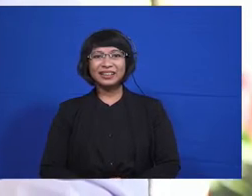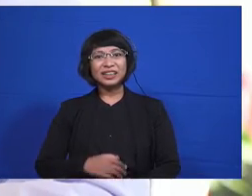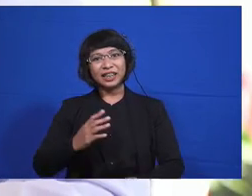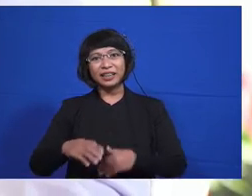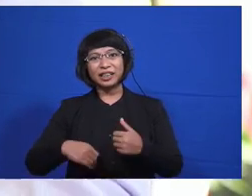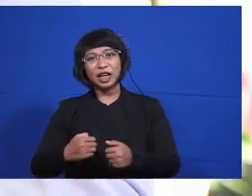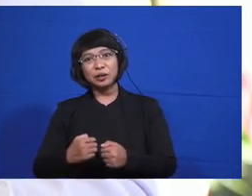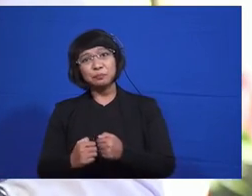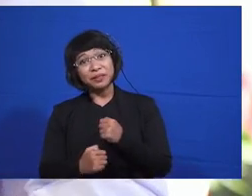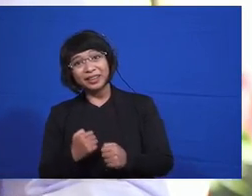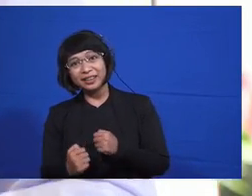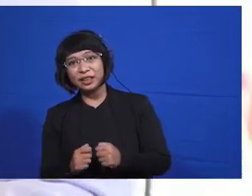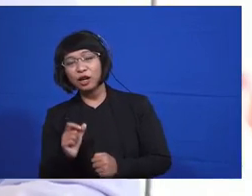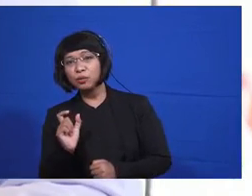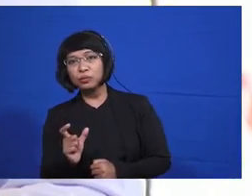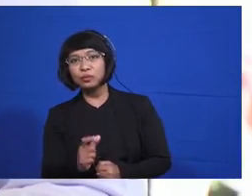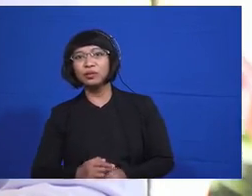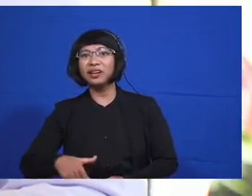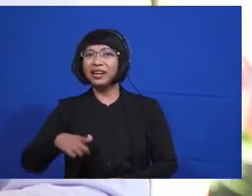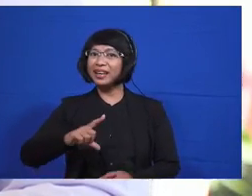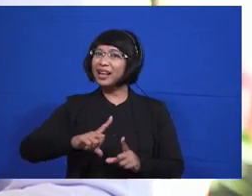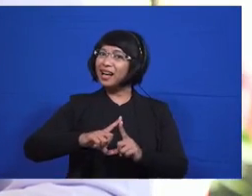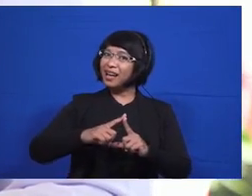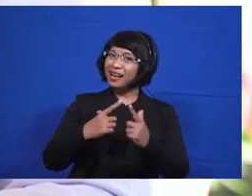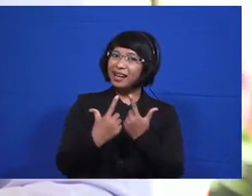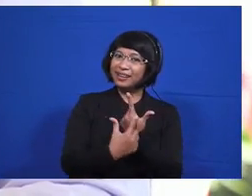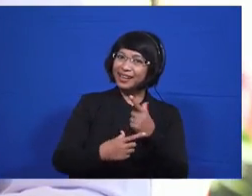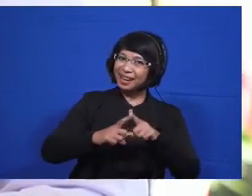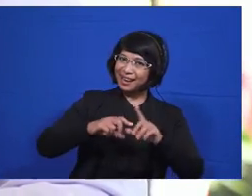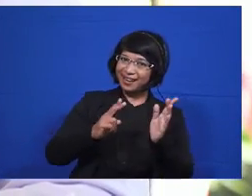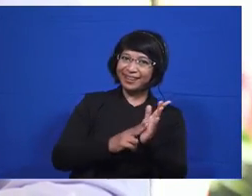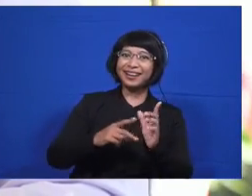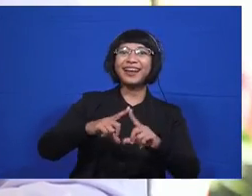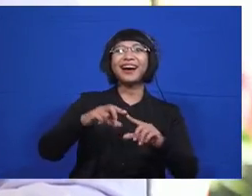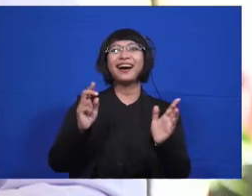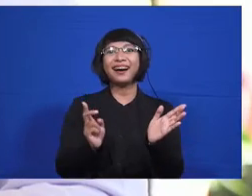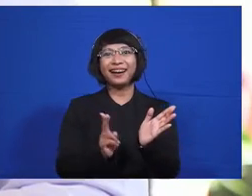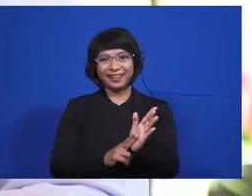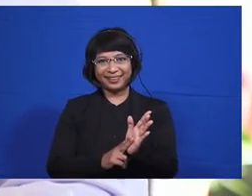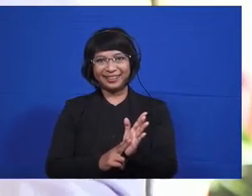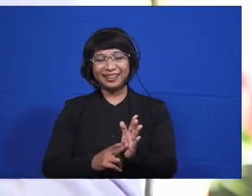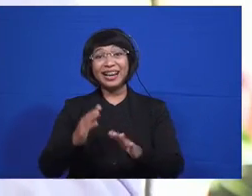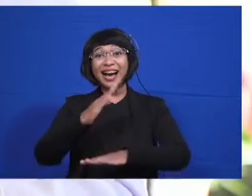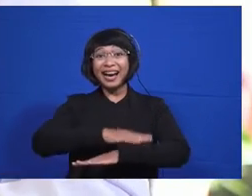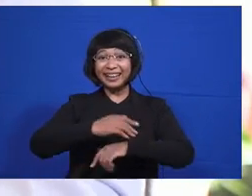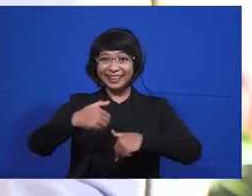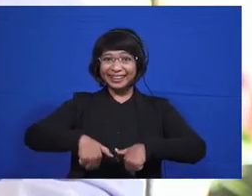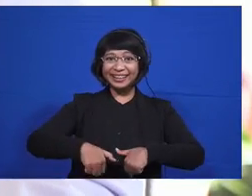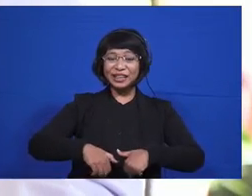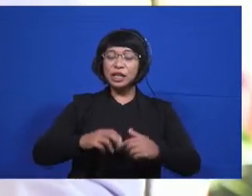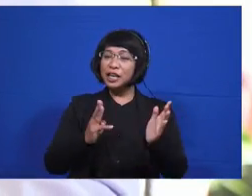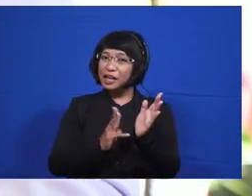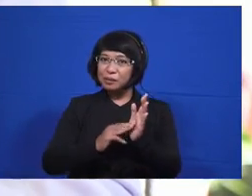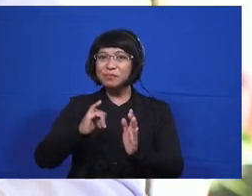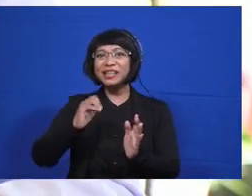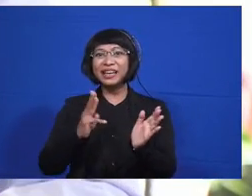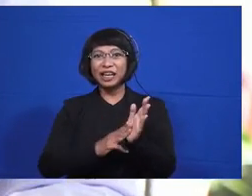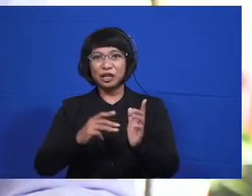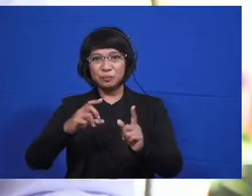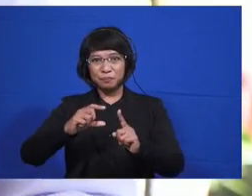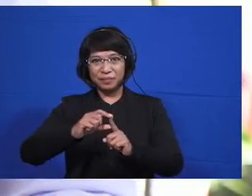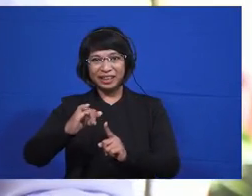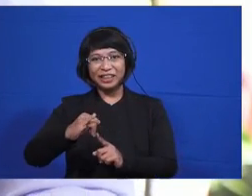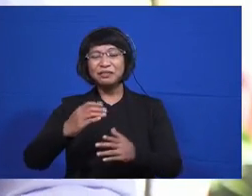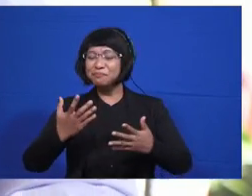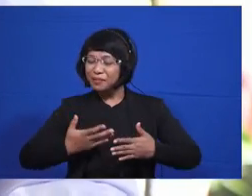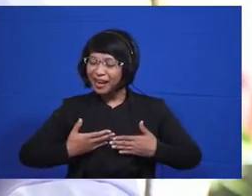bisa saya lakukan walaupun dengan segala keterbatasan saya. Dan hari ini adalah sebuah mimpi bahagia yang boleh saya